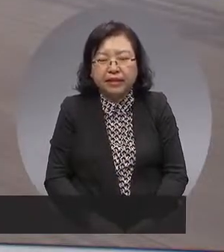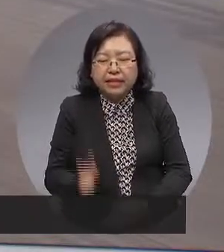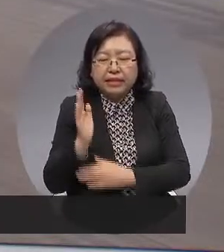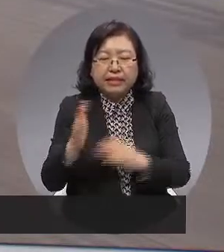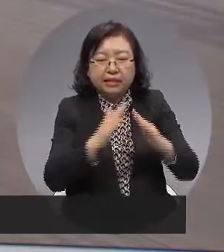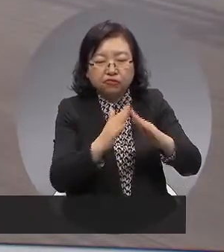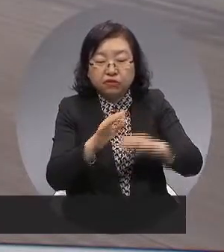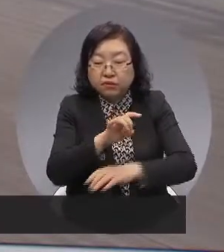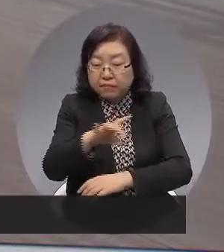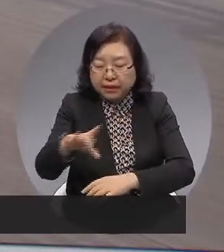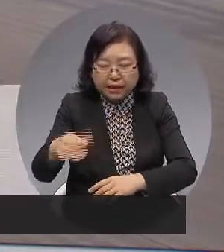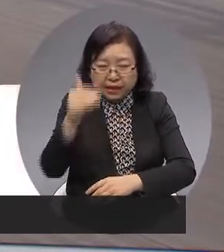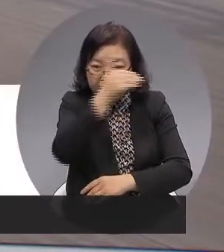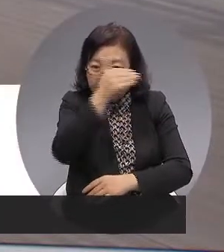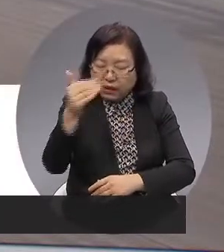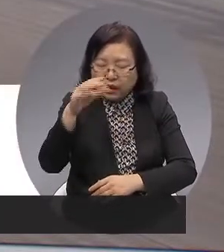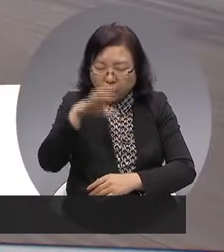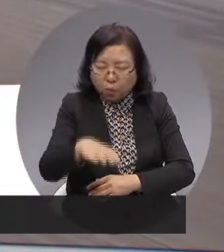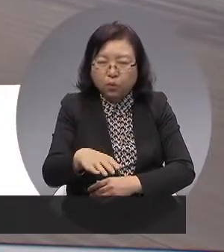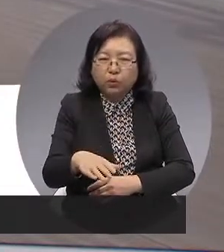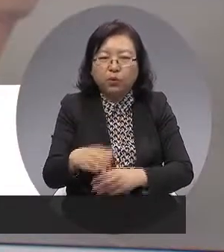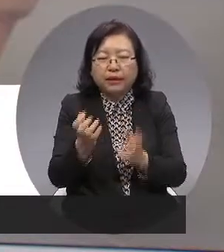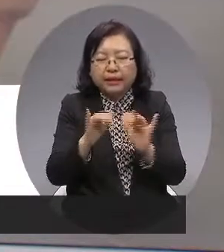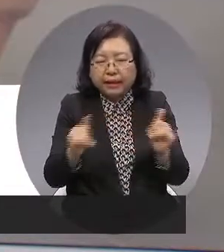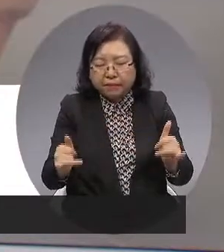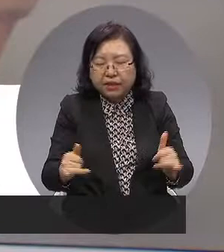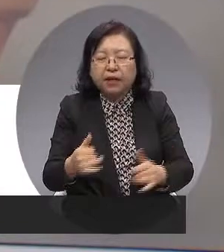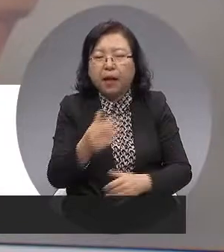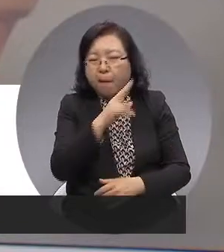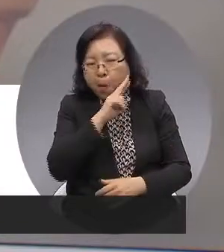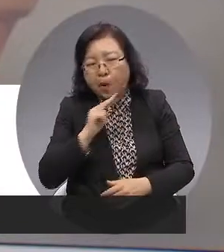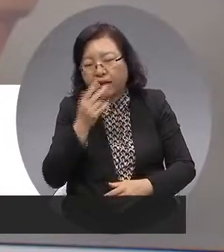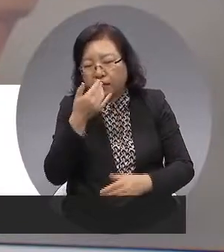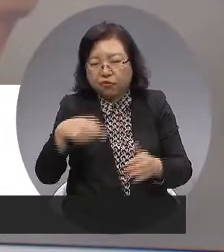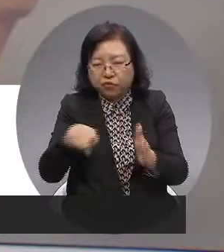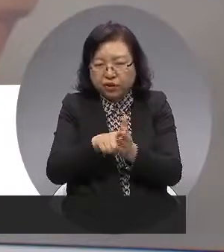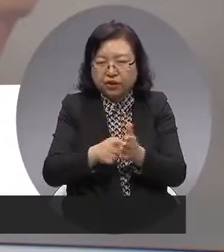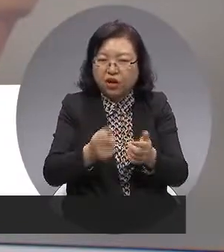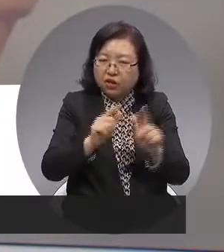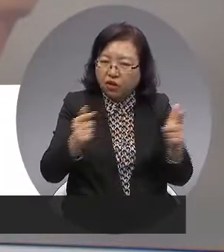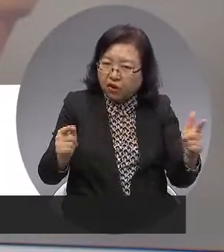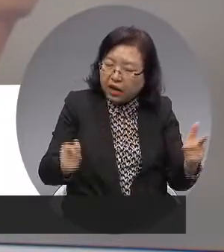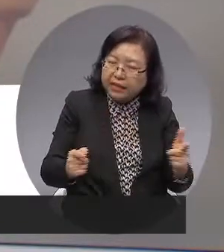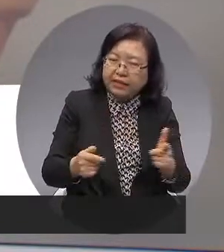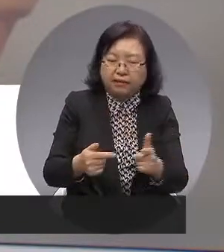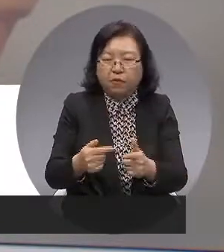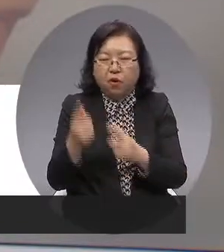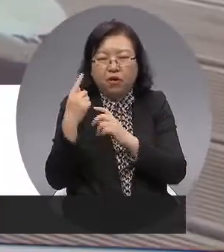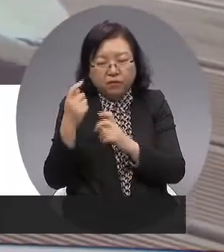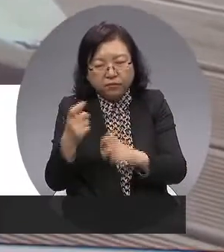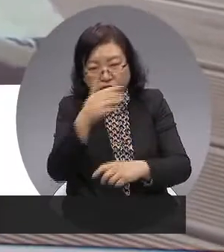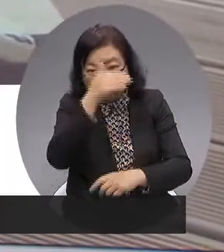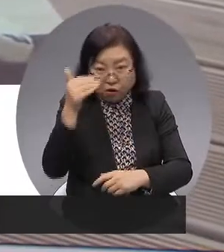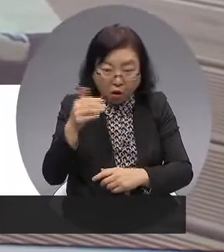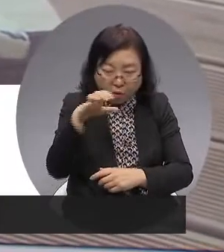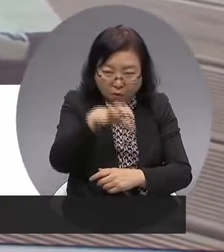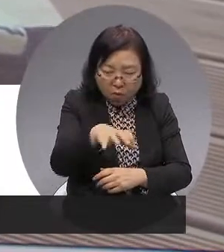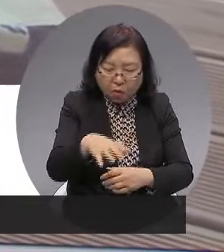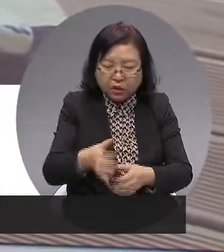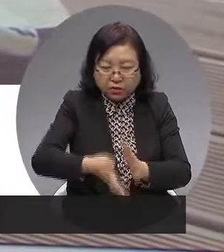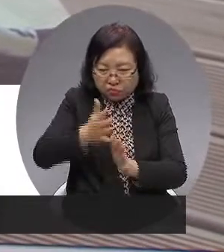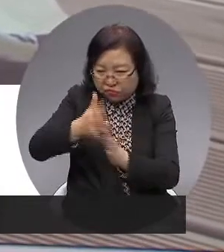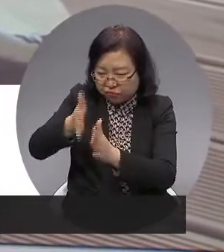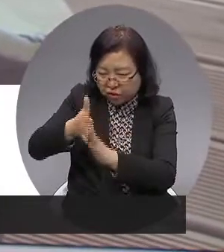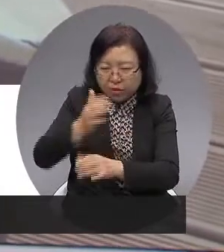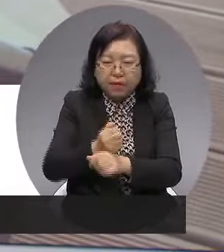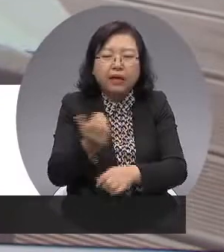자치단체마다 관광지나 주민 편의를 위해 각종 기념물과 편의시설을 설치하고 있는데요. 하지만 이런 시설물들이